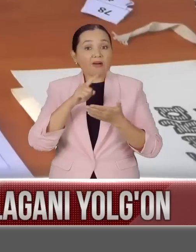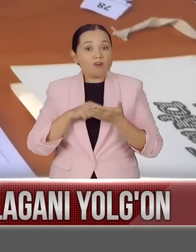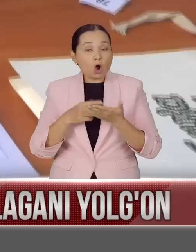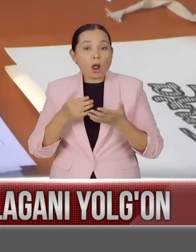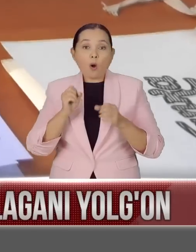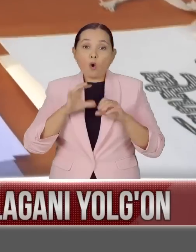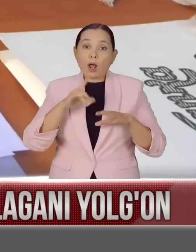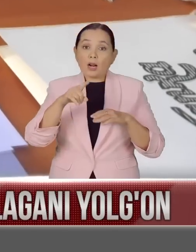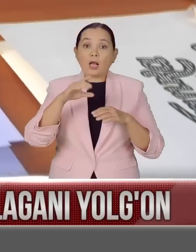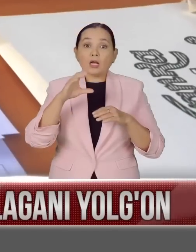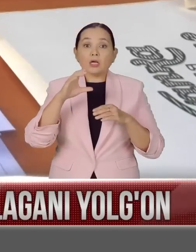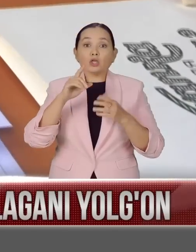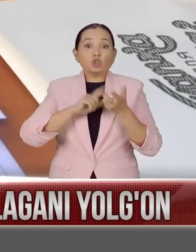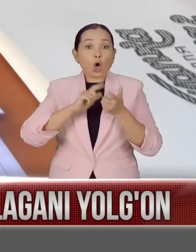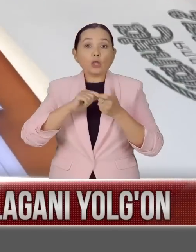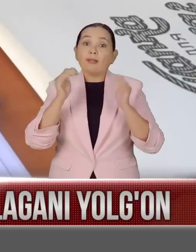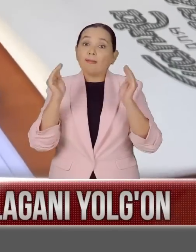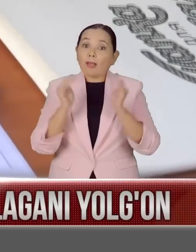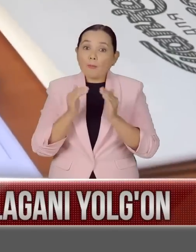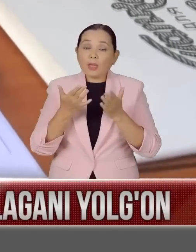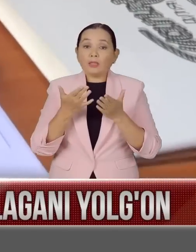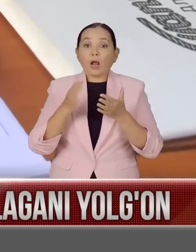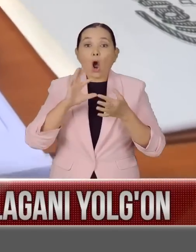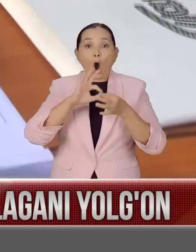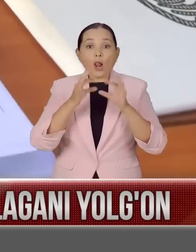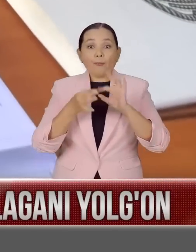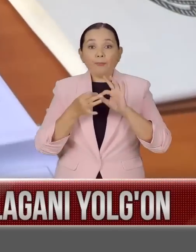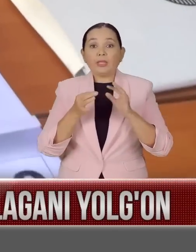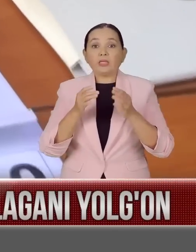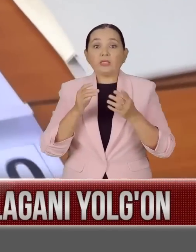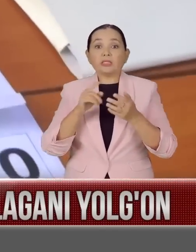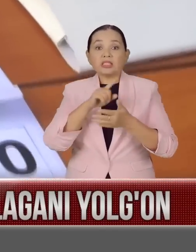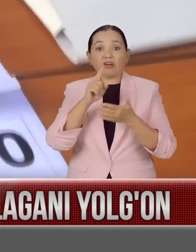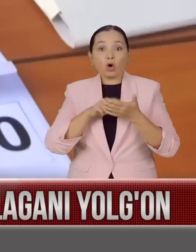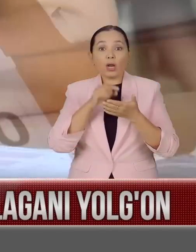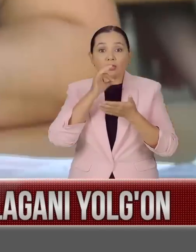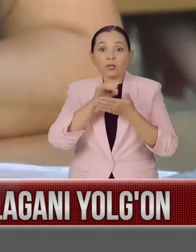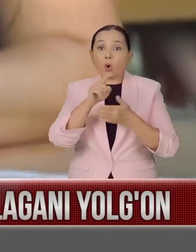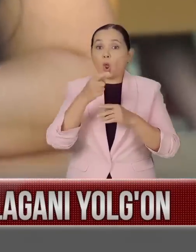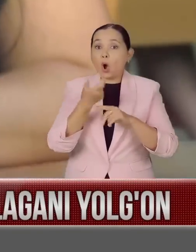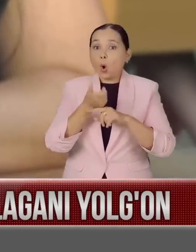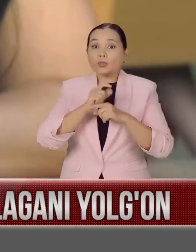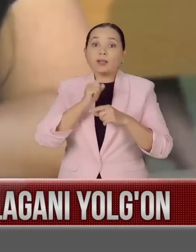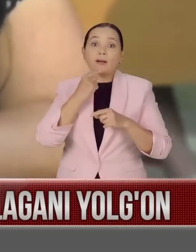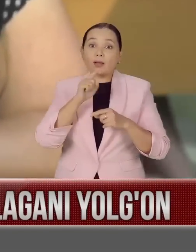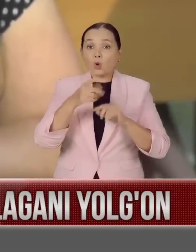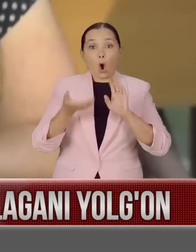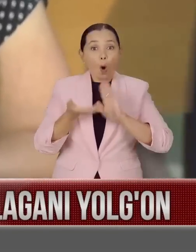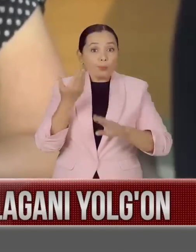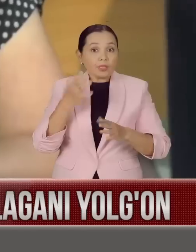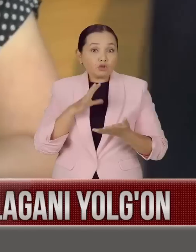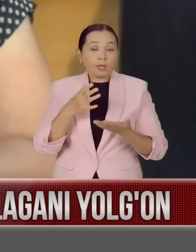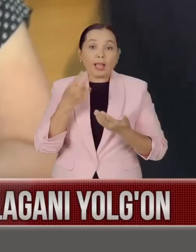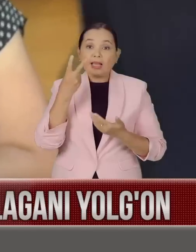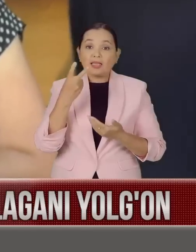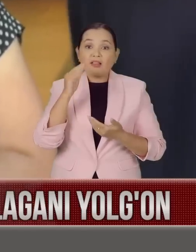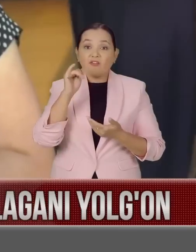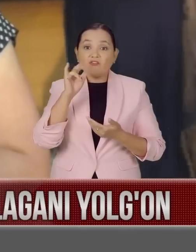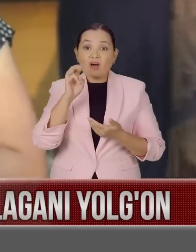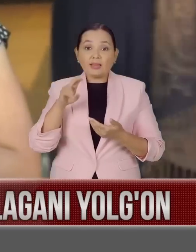savollar ular soni kamaytirildi dedik olimpiyski savollar deyiladi o'ta qiyin ular umuman olib tashlangan yo'q ikkita